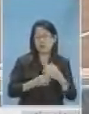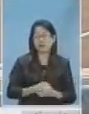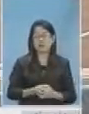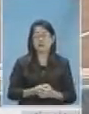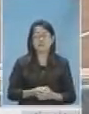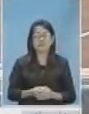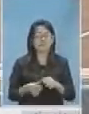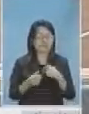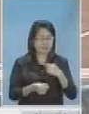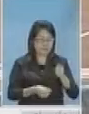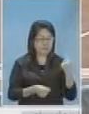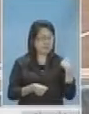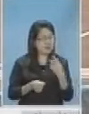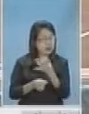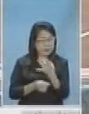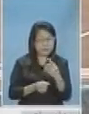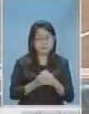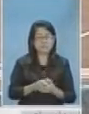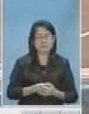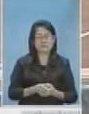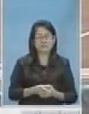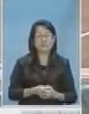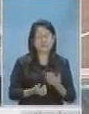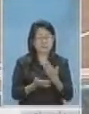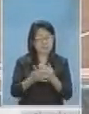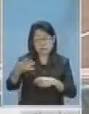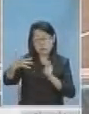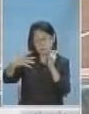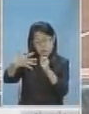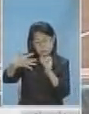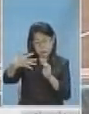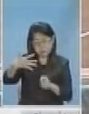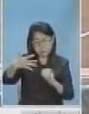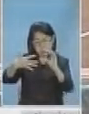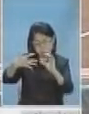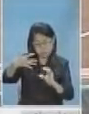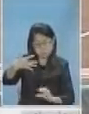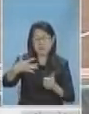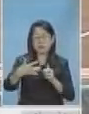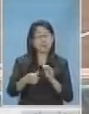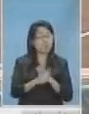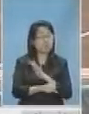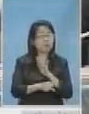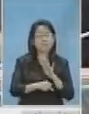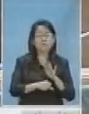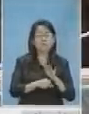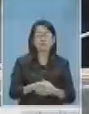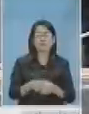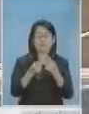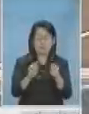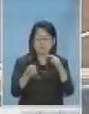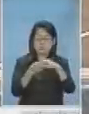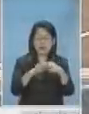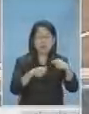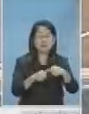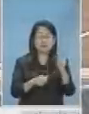ครับประเด็นของผมเป็นอย่างนี้ครับท่านประธานครับมีงบหมดเลยครับ ในโครงการเหล่านี้ครับท่านประธานแต่ปัญหาก็